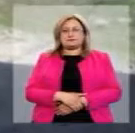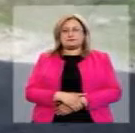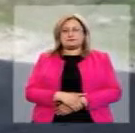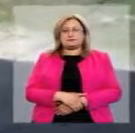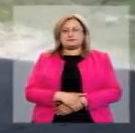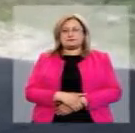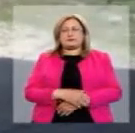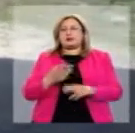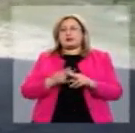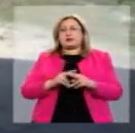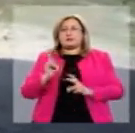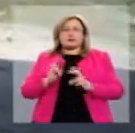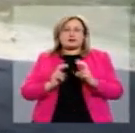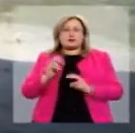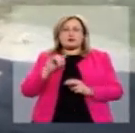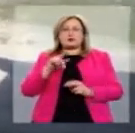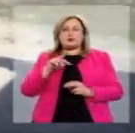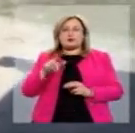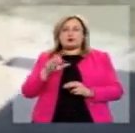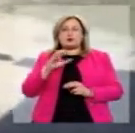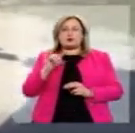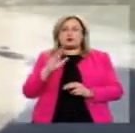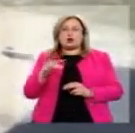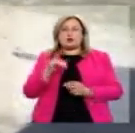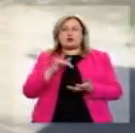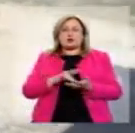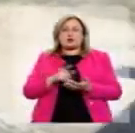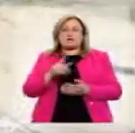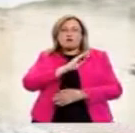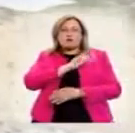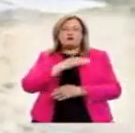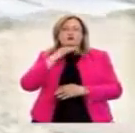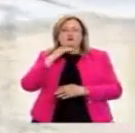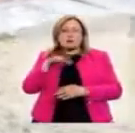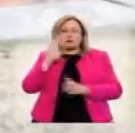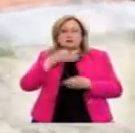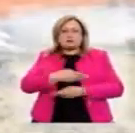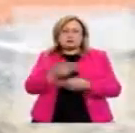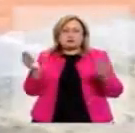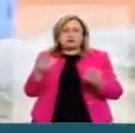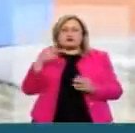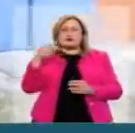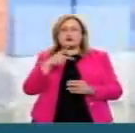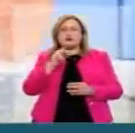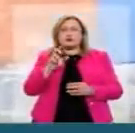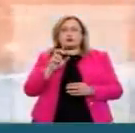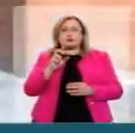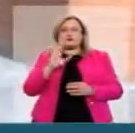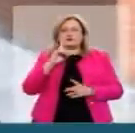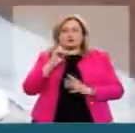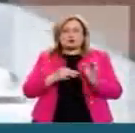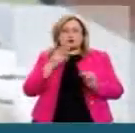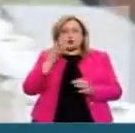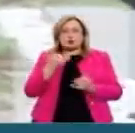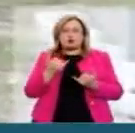Бұл аудан орталығындағы Ұзынкөл су кәсіпорны, оның тәуліктік қуаты 2000 текше метрге жетеді. Алайда қазір соның тек 30%